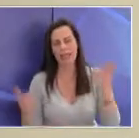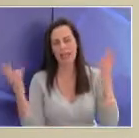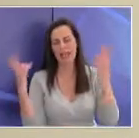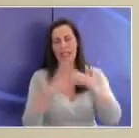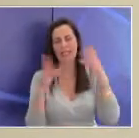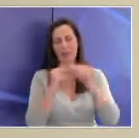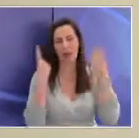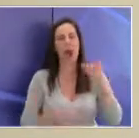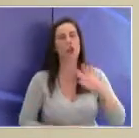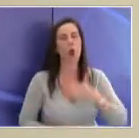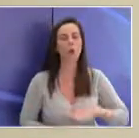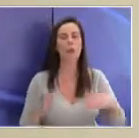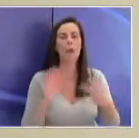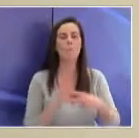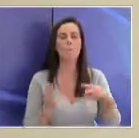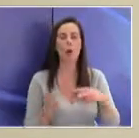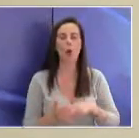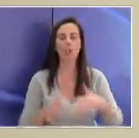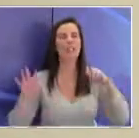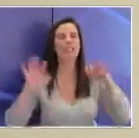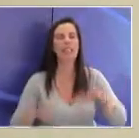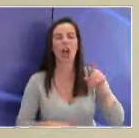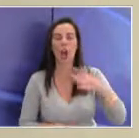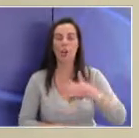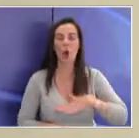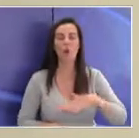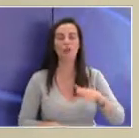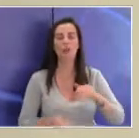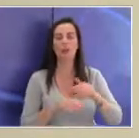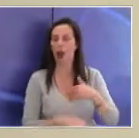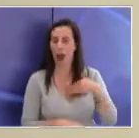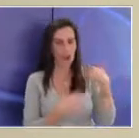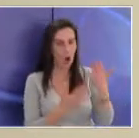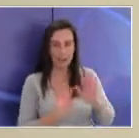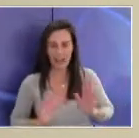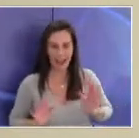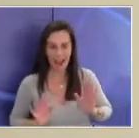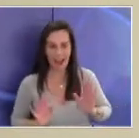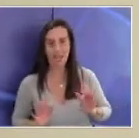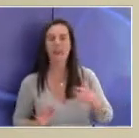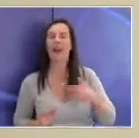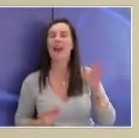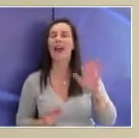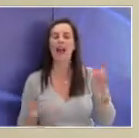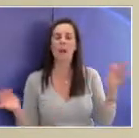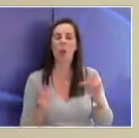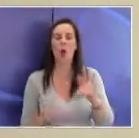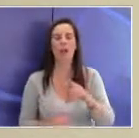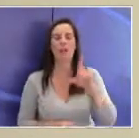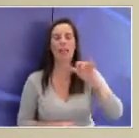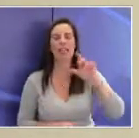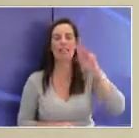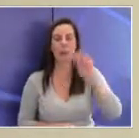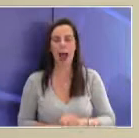החרדים. אתה רוצה פוליטיקה של שנאה, אתה רוצה קולות. אני לא אתן לך את החגיגה הזאת. אני גם לא אריב עם ליצמן